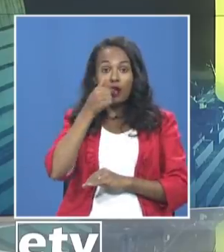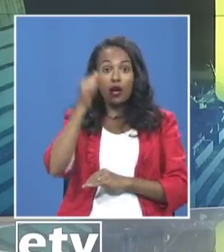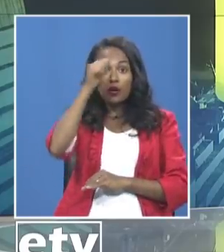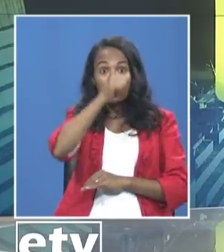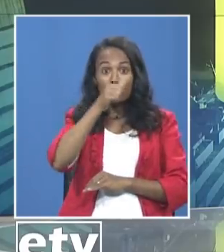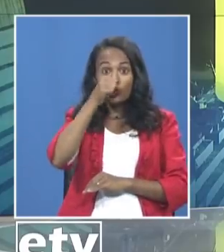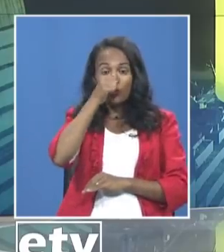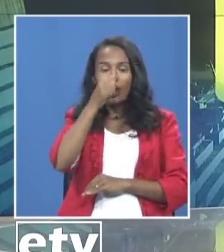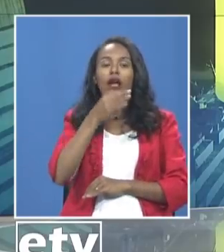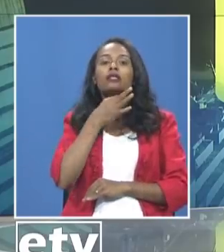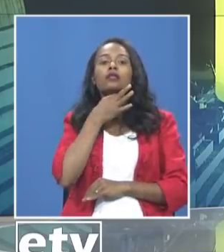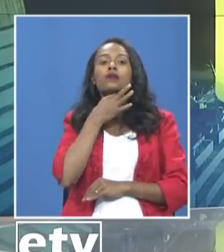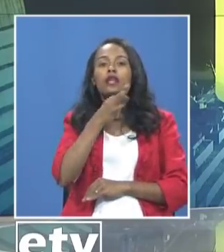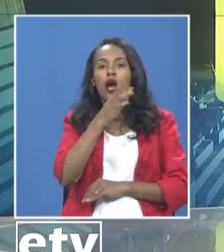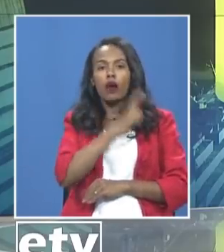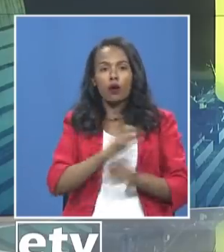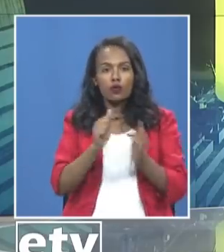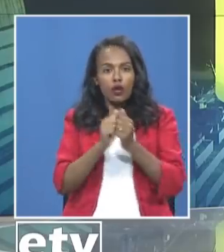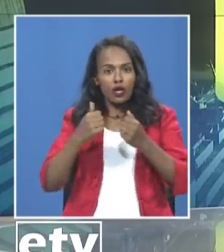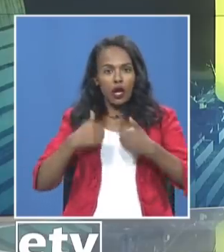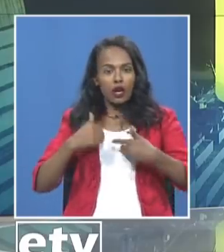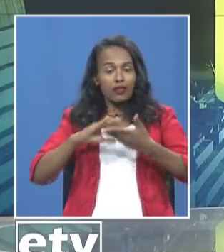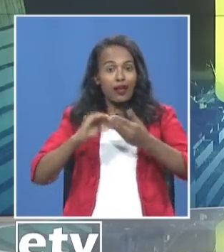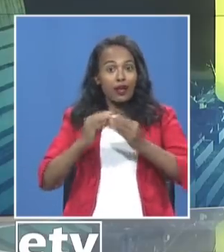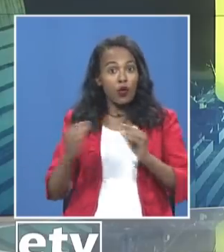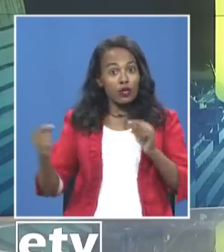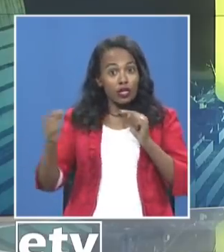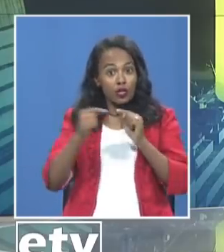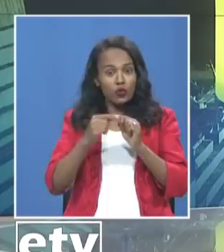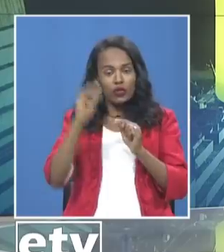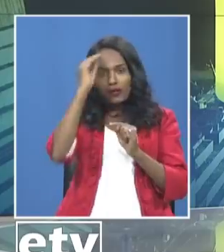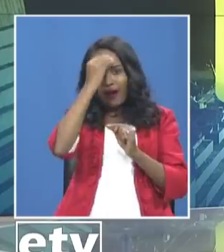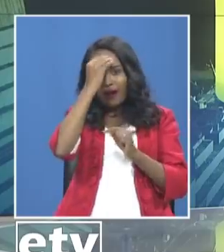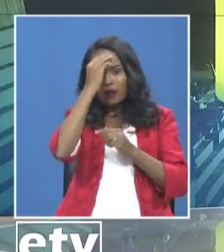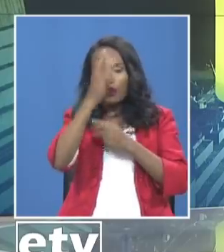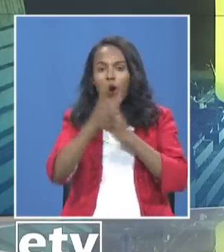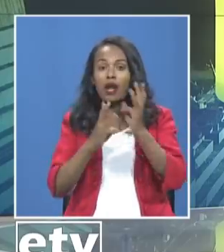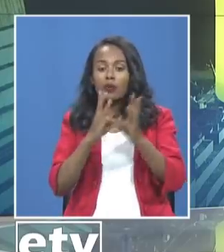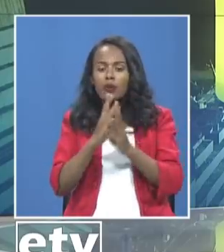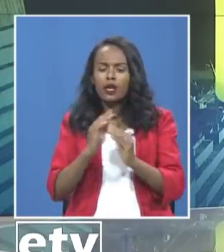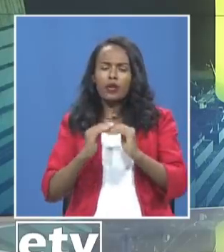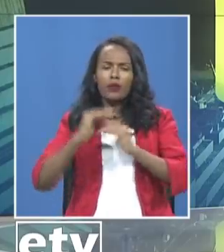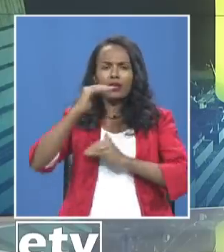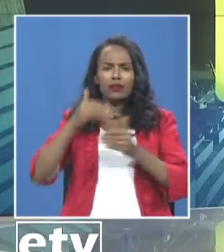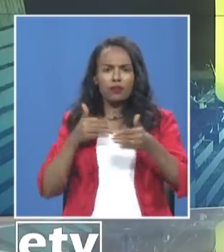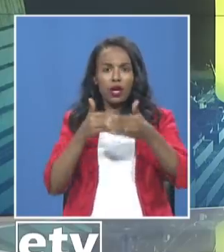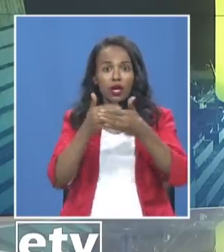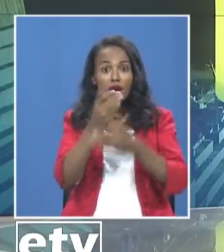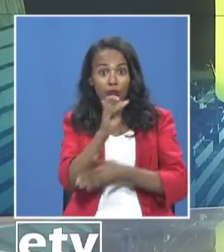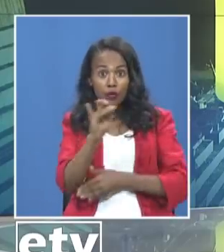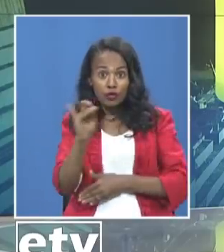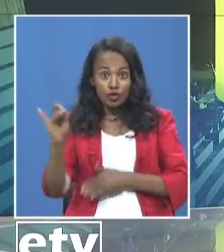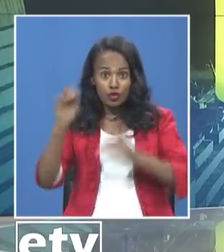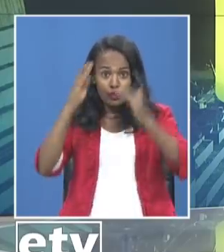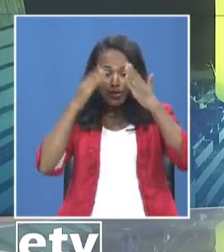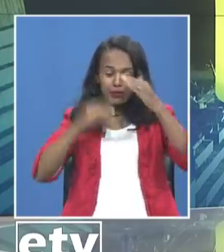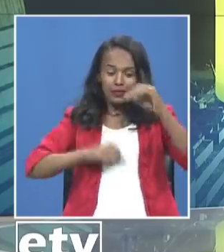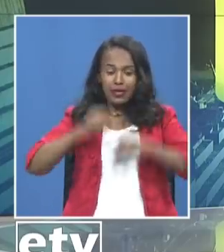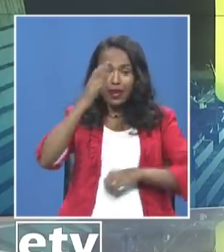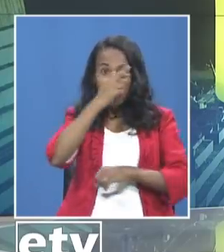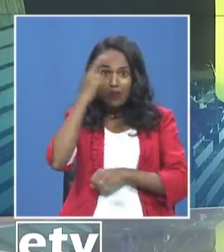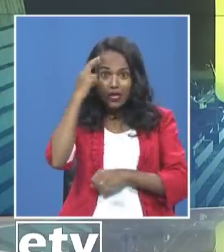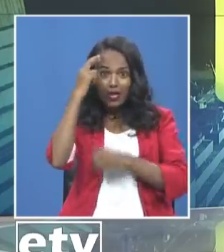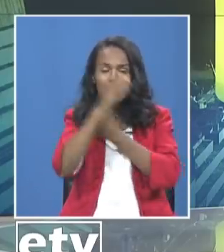ኢትዮጵያ ከእስልምና ሃይማኖት ጋር ያላት ታሪካዊ ቁርኝት ከአረቡ ዓለም ጋር የበለጠ የሚያቀራርባት እንጂ በግብጽ ሴራ